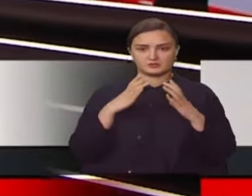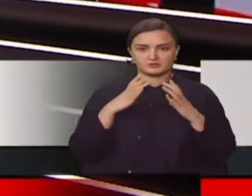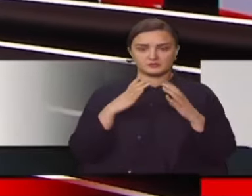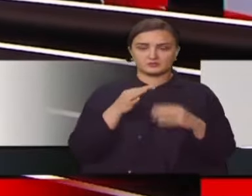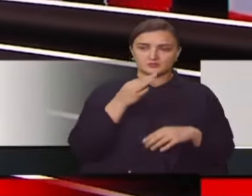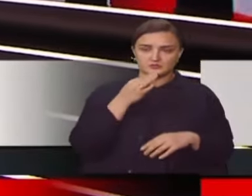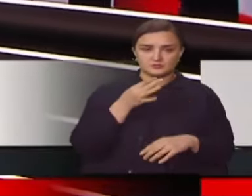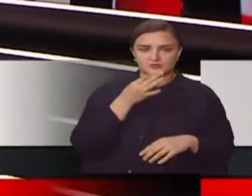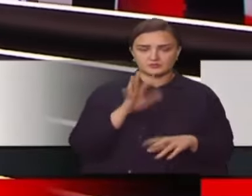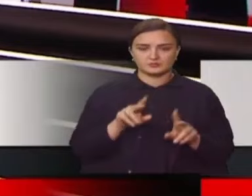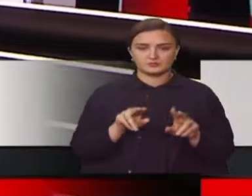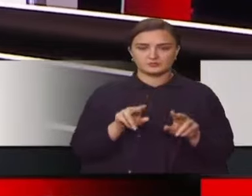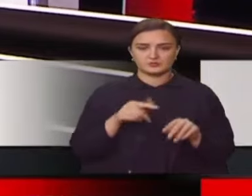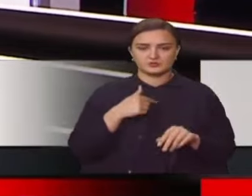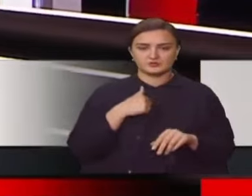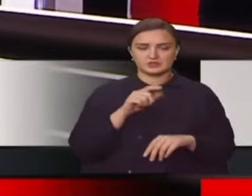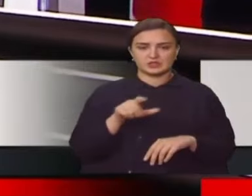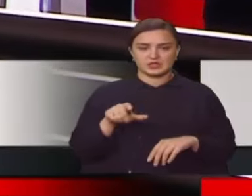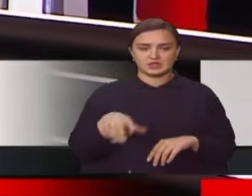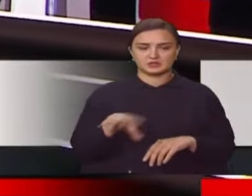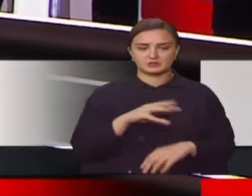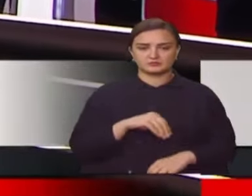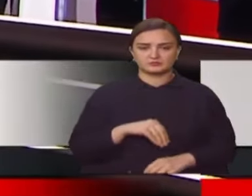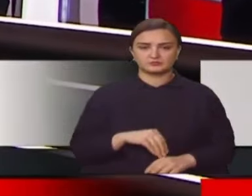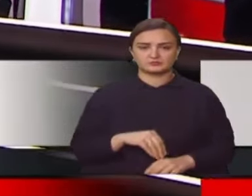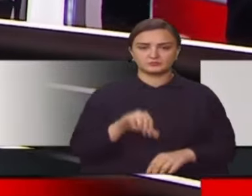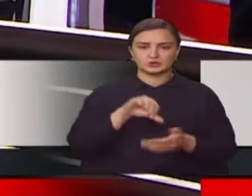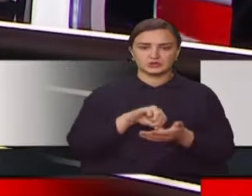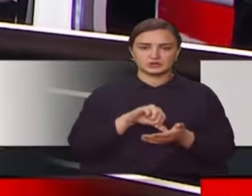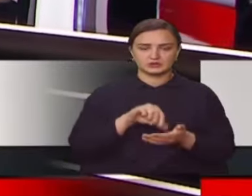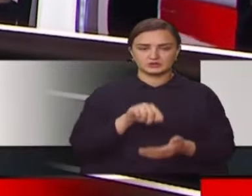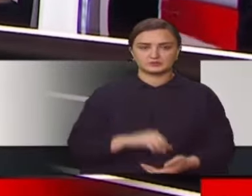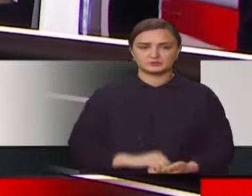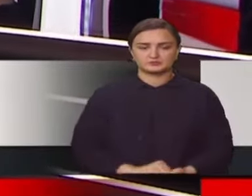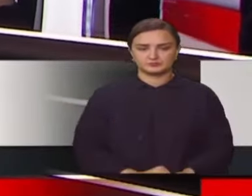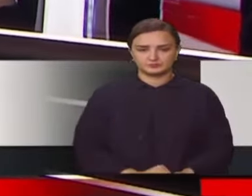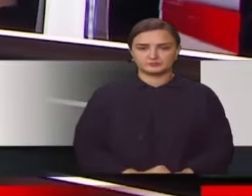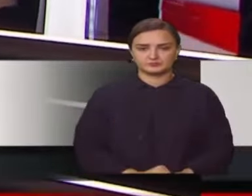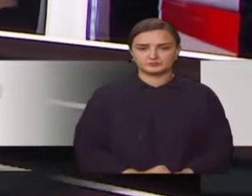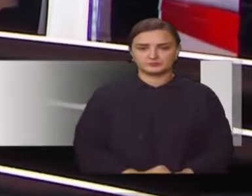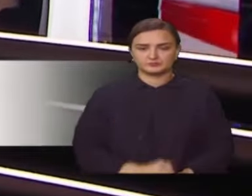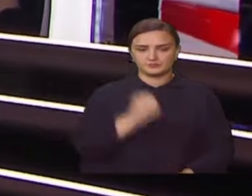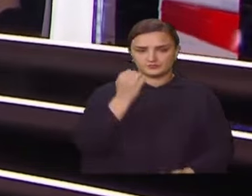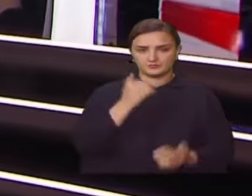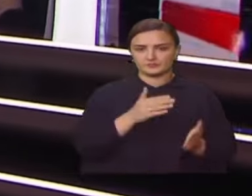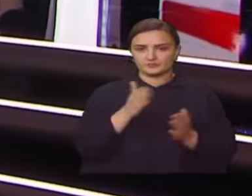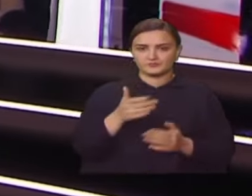მოსწონს თუ არა ჩვენ პოტენციურ კოალიციის მონაწილეებს ეს იდეა. კი ბატონო, მადლობა. ბატონო